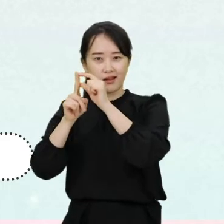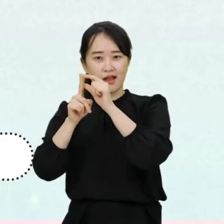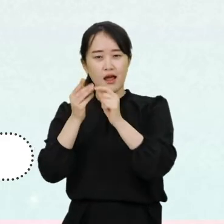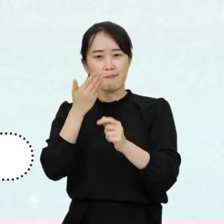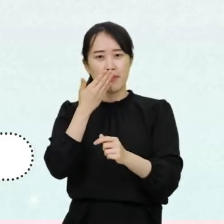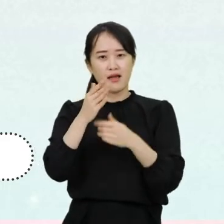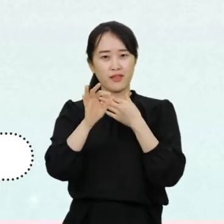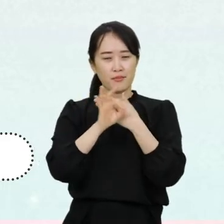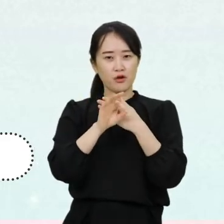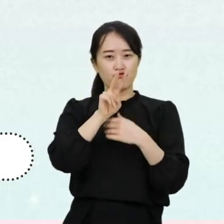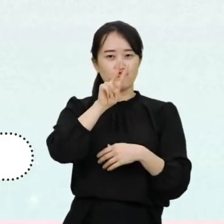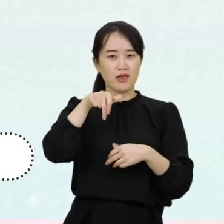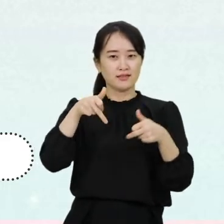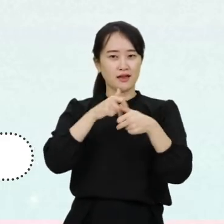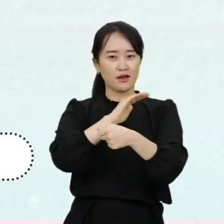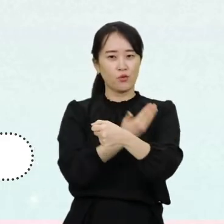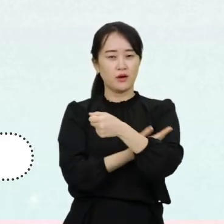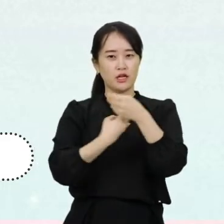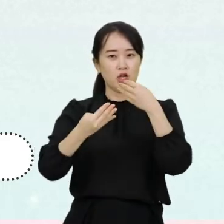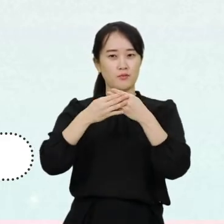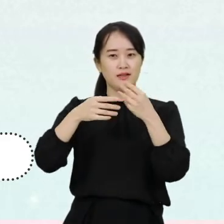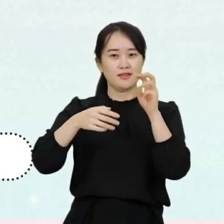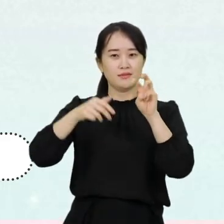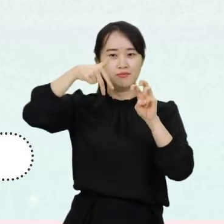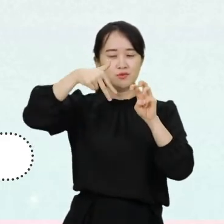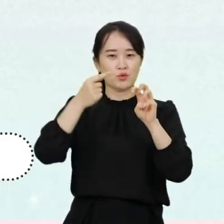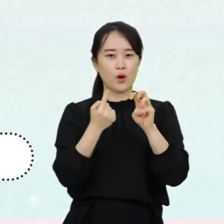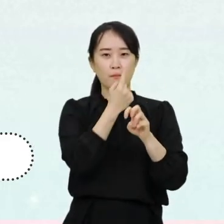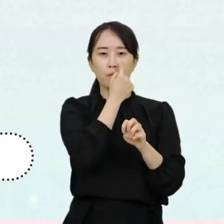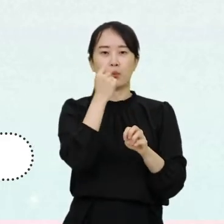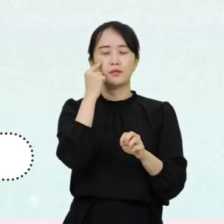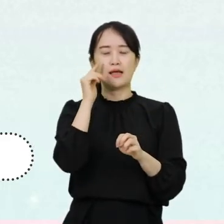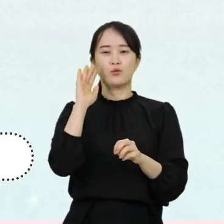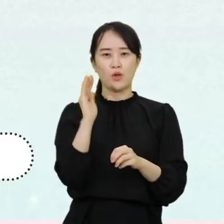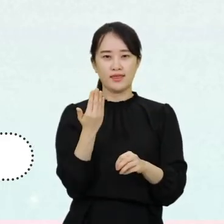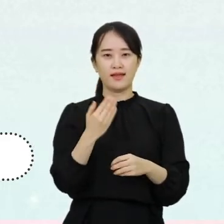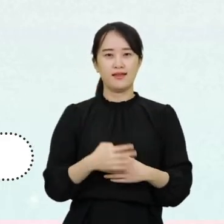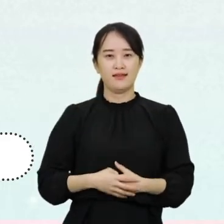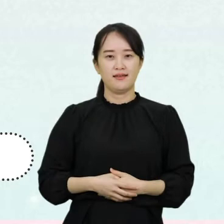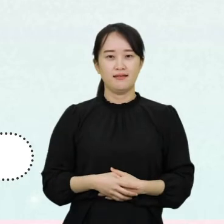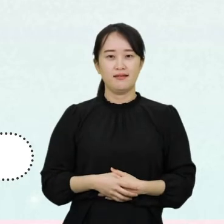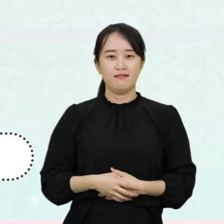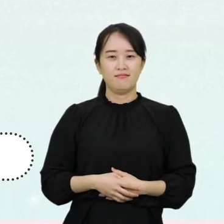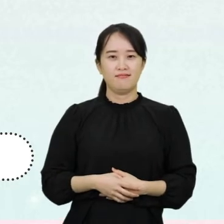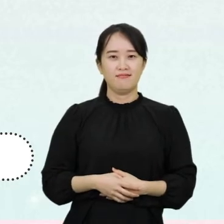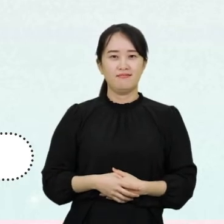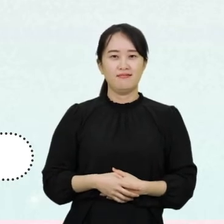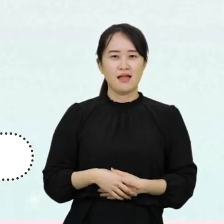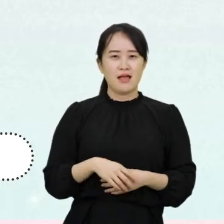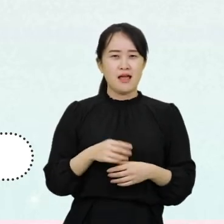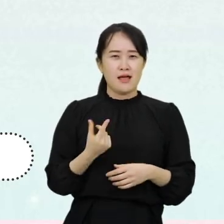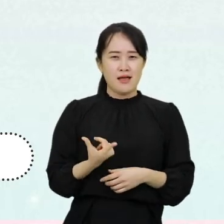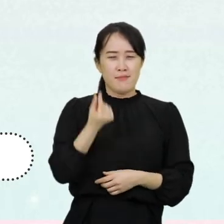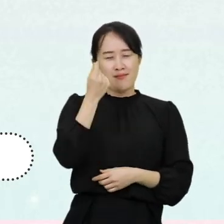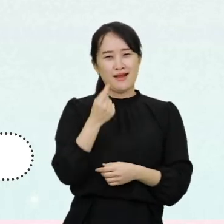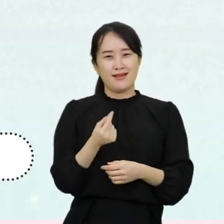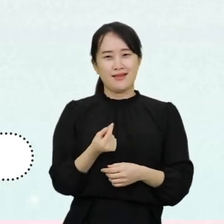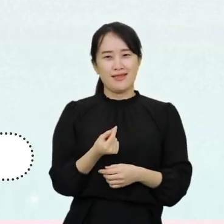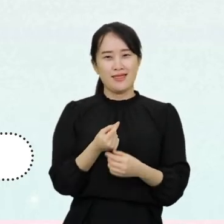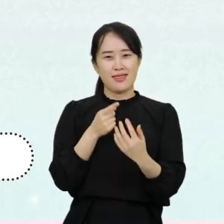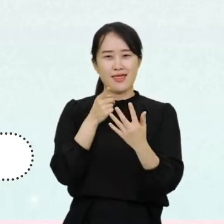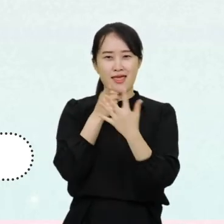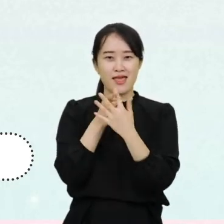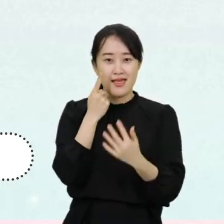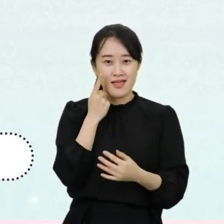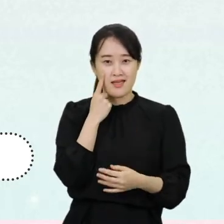수 있다면 유엔 장애인 권리 협약 제30조가 보장된다. 이거는 바로 맞춥시다. 바로.